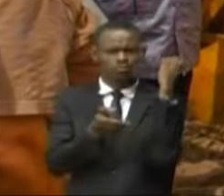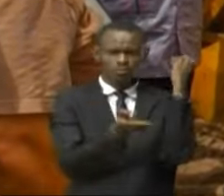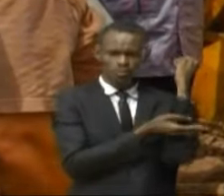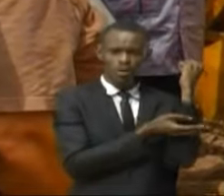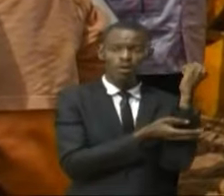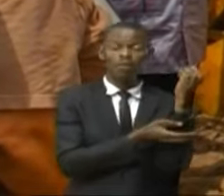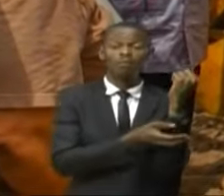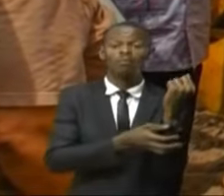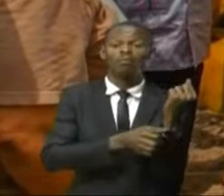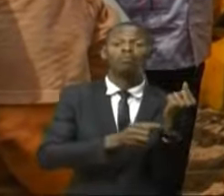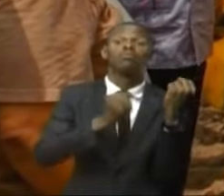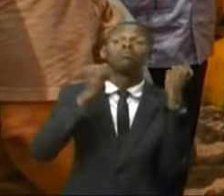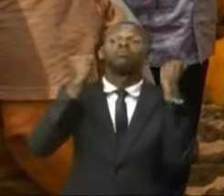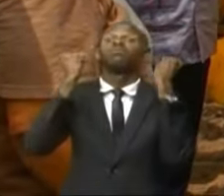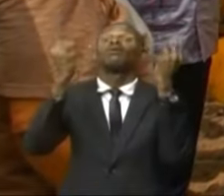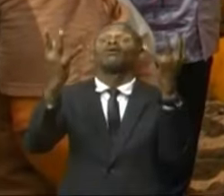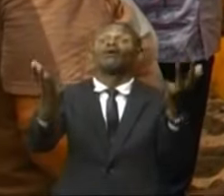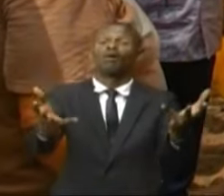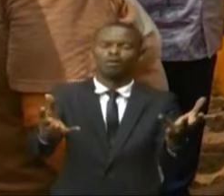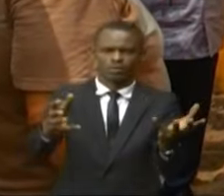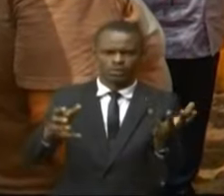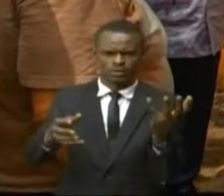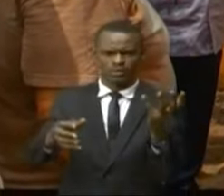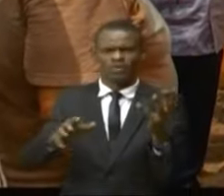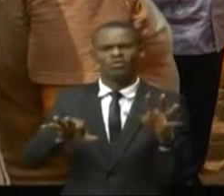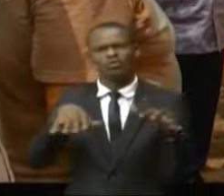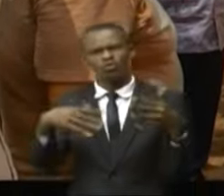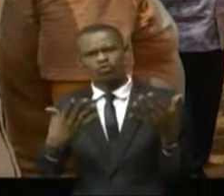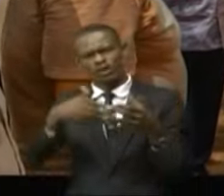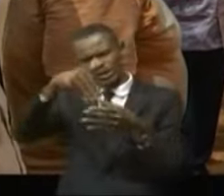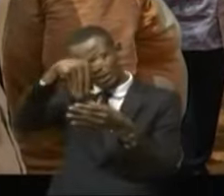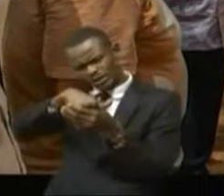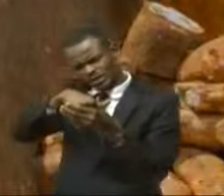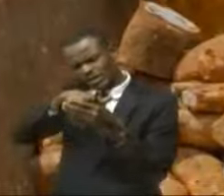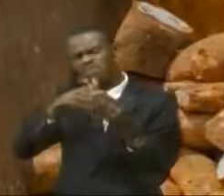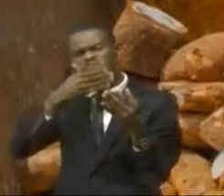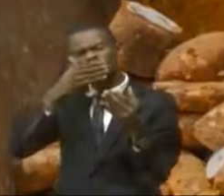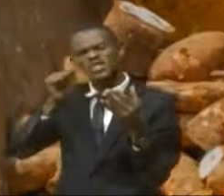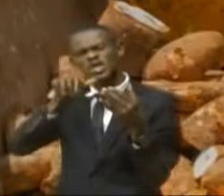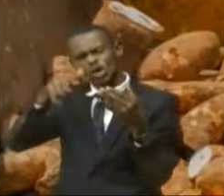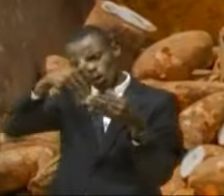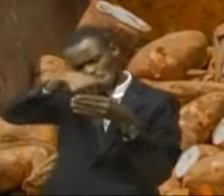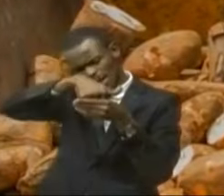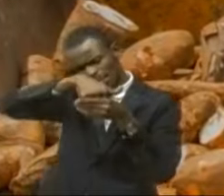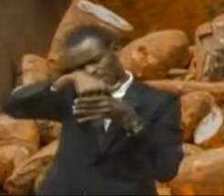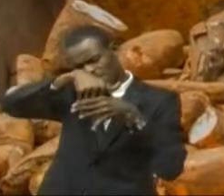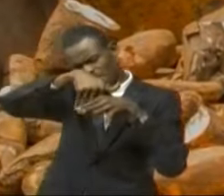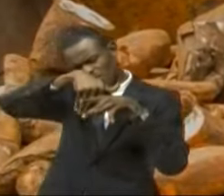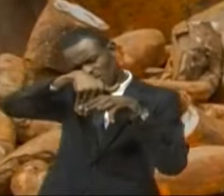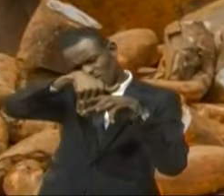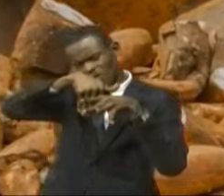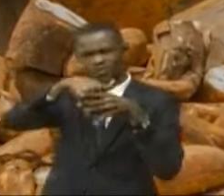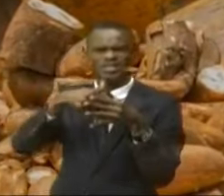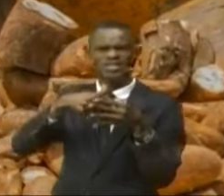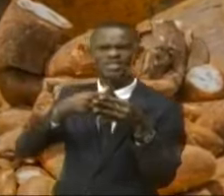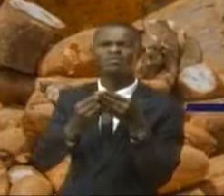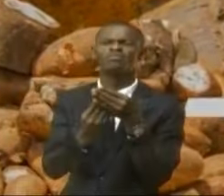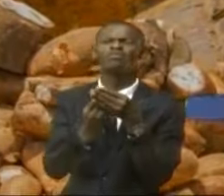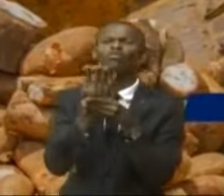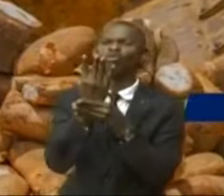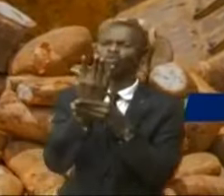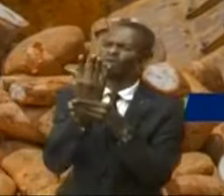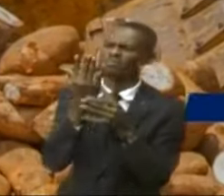base, les techniques de production de racines, la transformation, le marché ainsi que l'environnement. Une approche